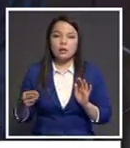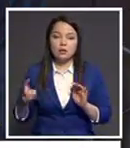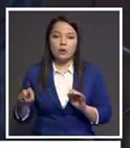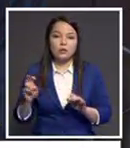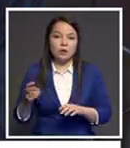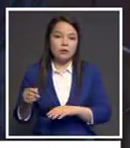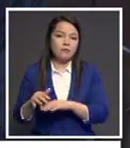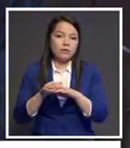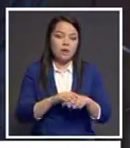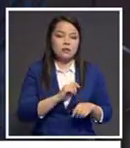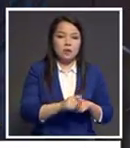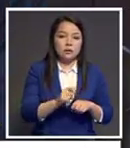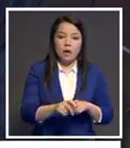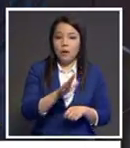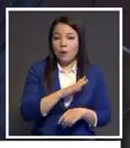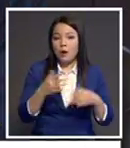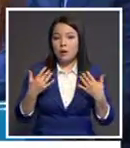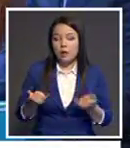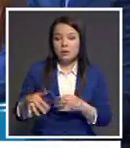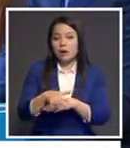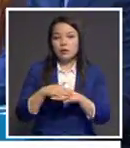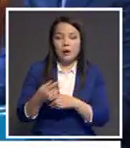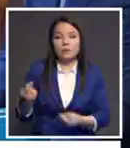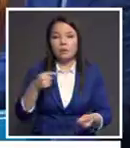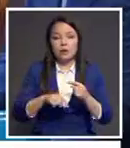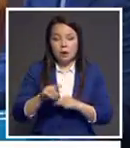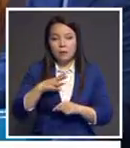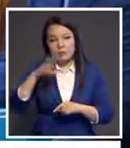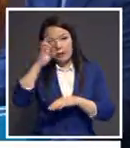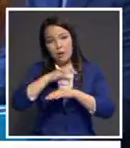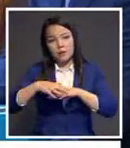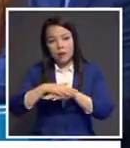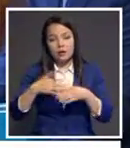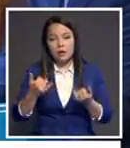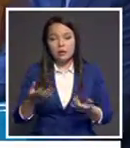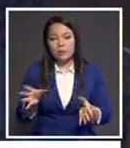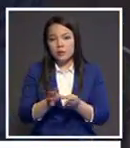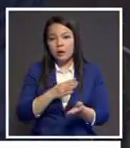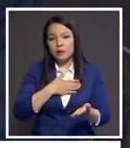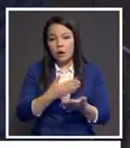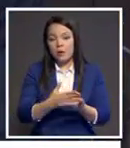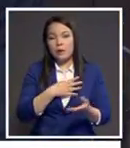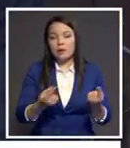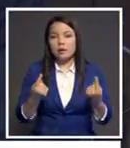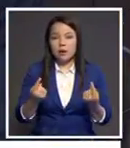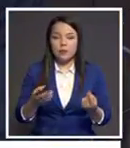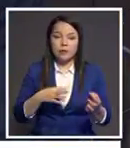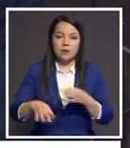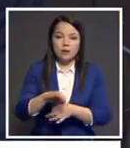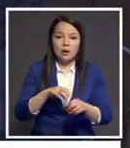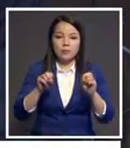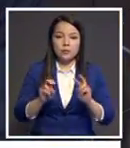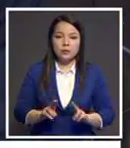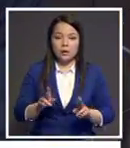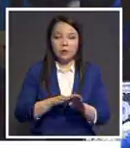тартылды. Қазір сіздер Қазақстанмен ынтымақтастықтың ел аралық бағдарламасын қабылдадыңыздар. Ірі инфрақұрылымдық бағдарламалар іске